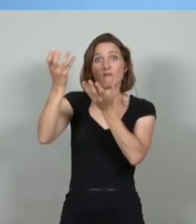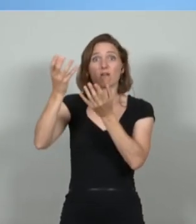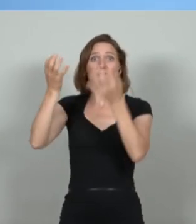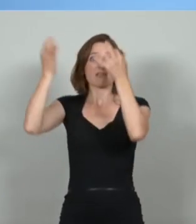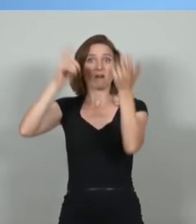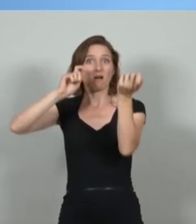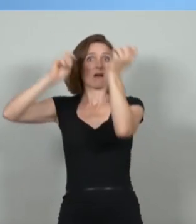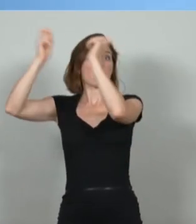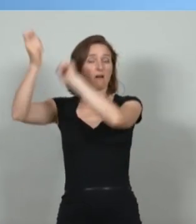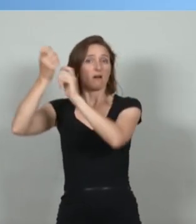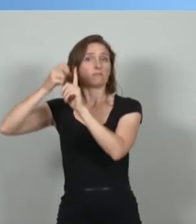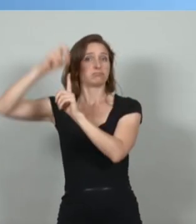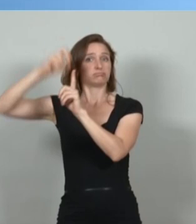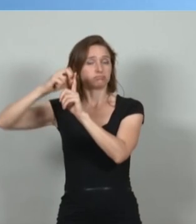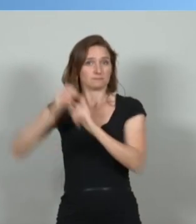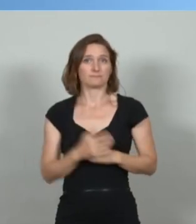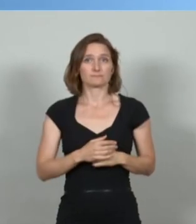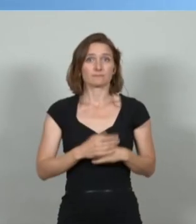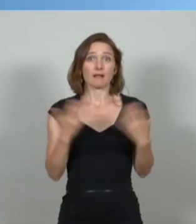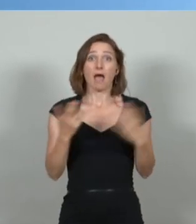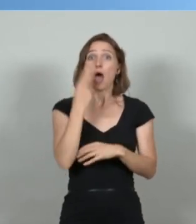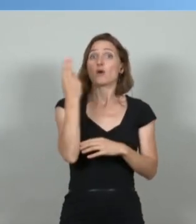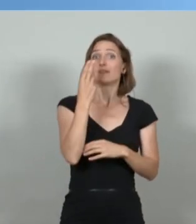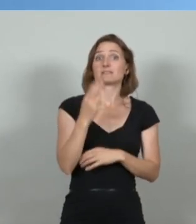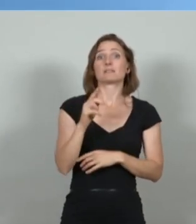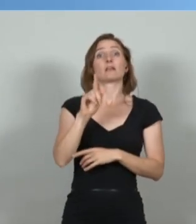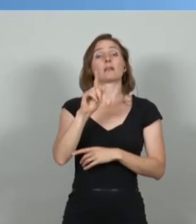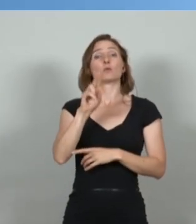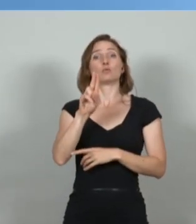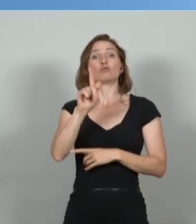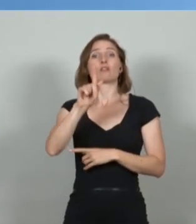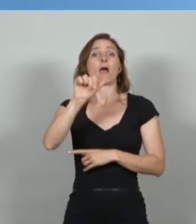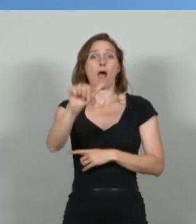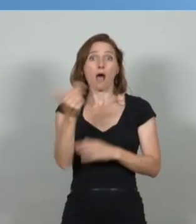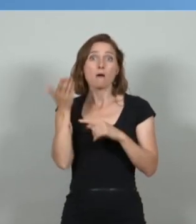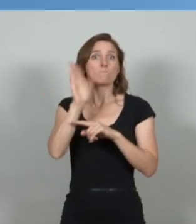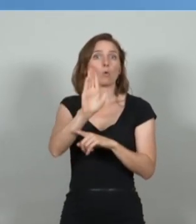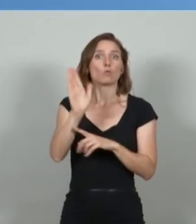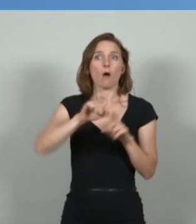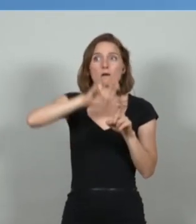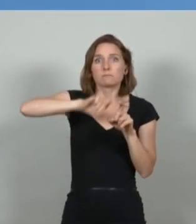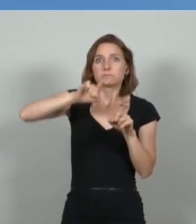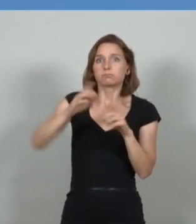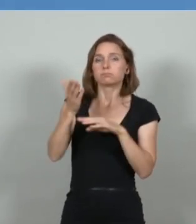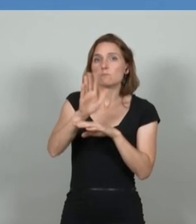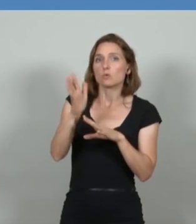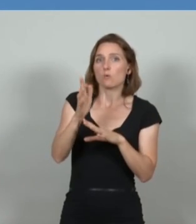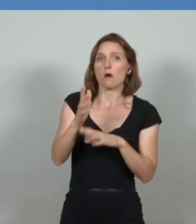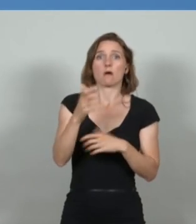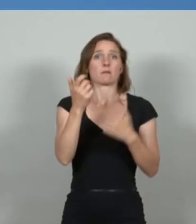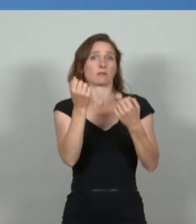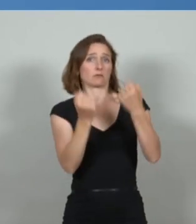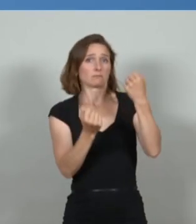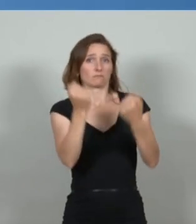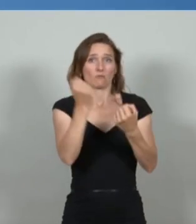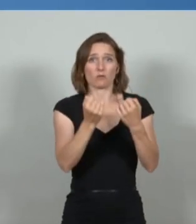laboratoires de l'Université Grenoble en 2021 a démontré que la promotion des modes actifs de déplacement notamment un double un doublement